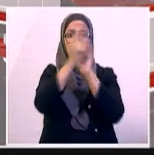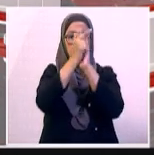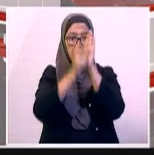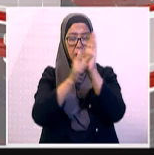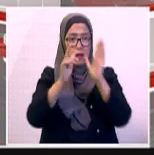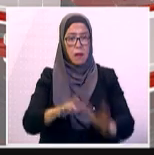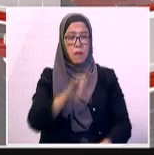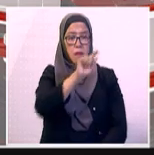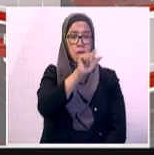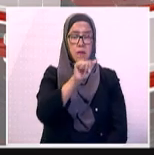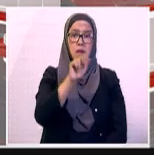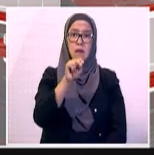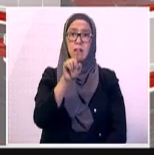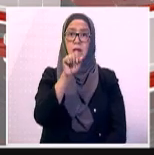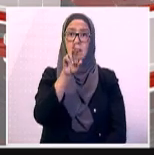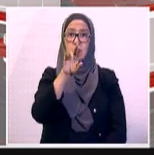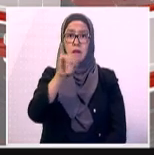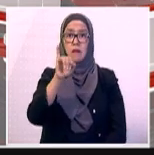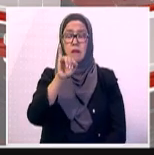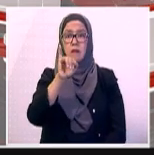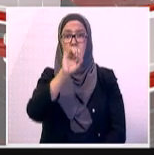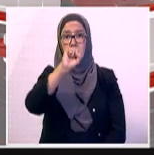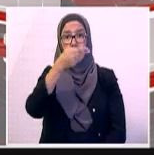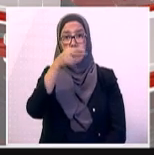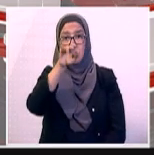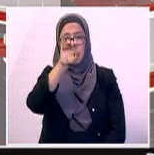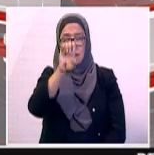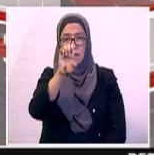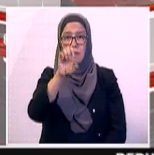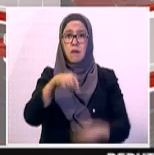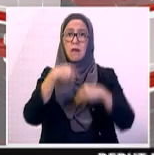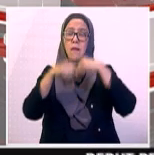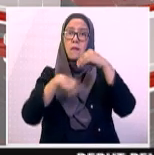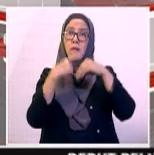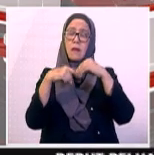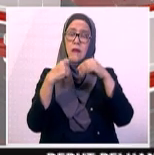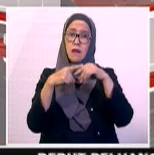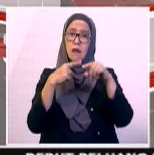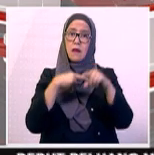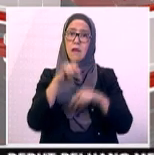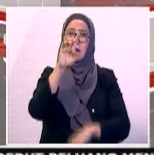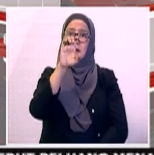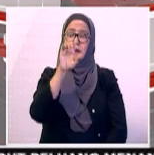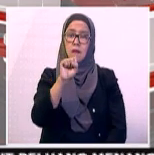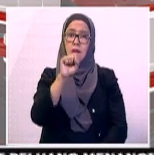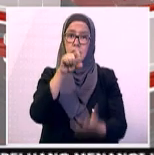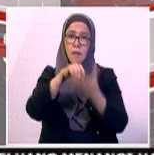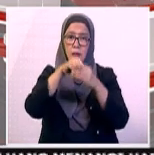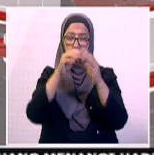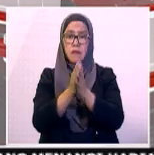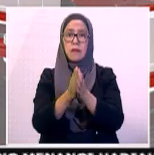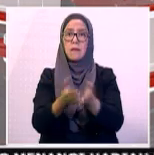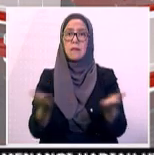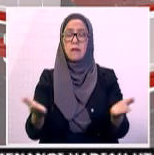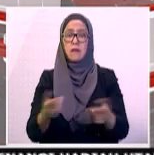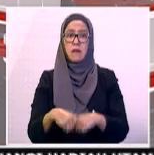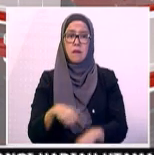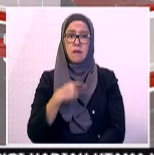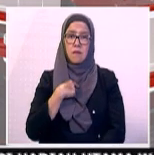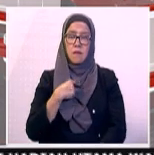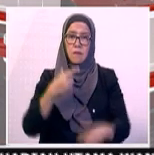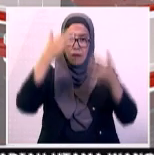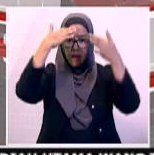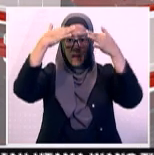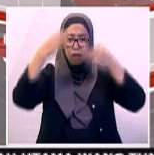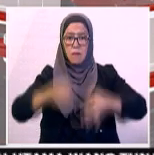berkaitan kenyataan medianya dalam kes Datuk Seri Najib diketepikan Mahkamah Tinggi Kuala Lumpur. Keputusan dibuat Hakim Muhammad Firuz